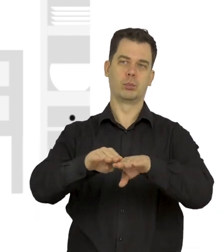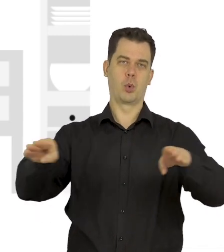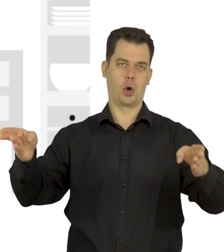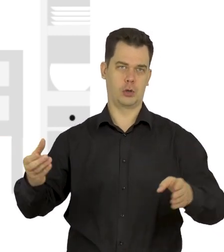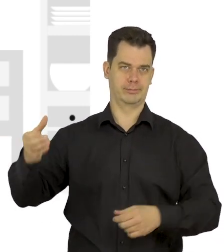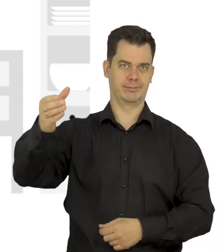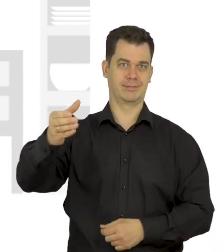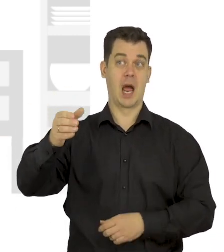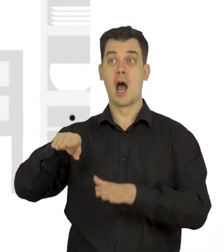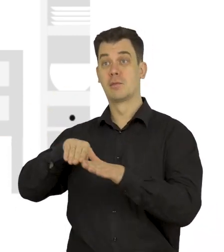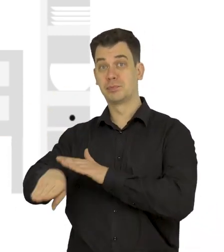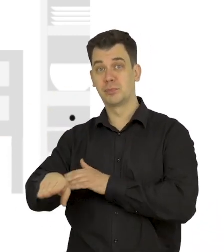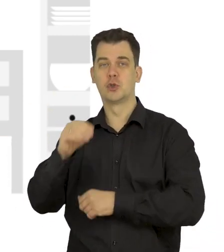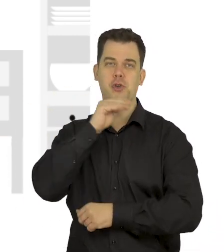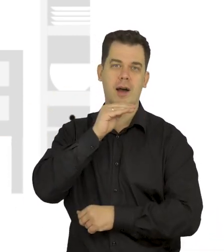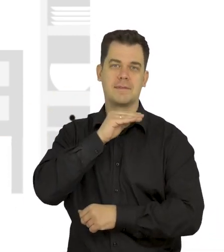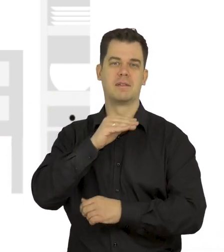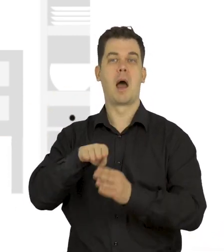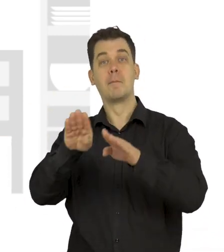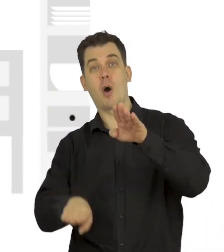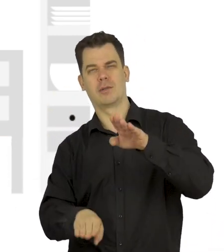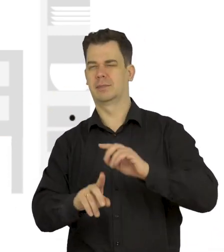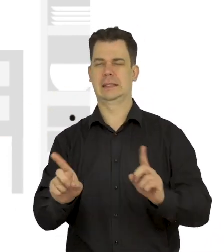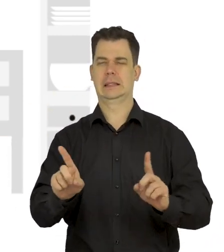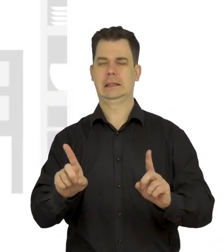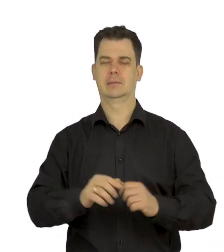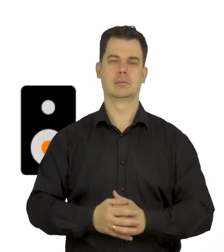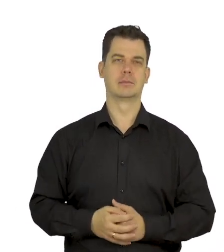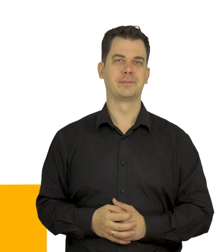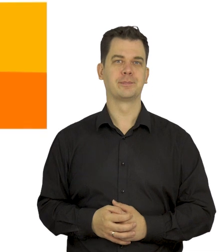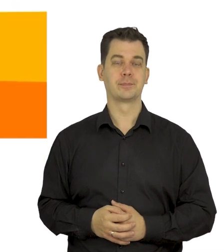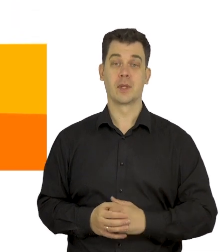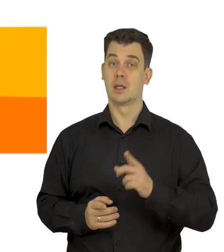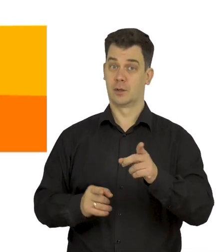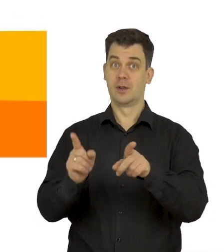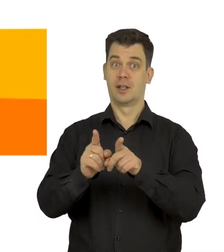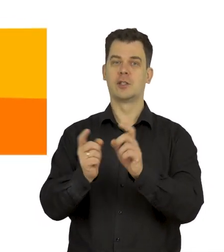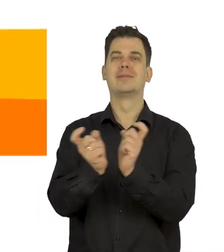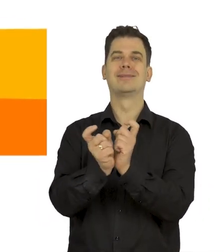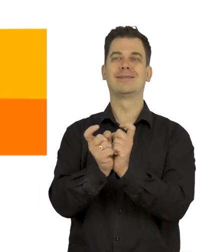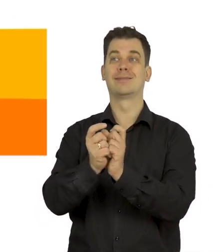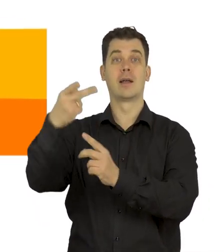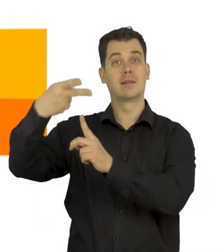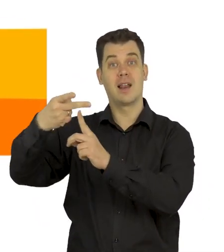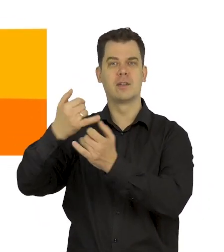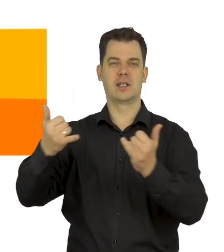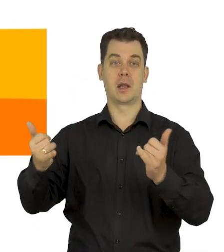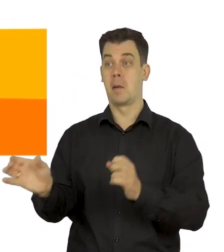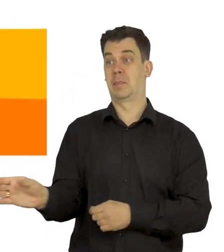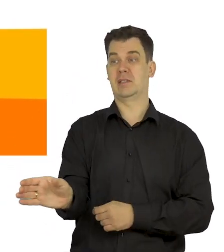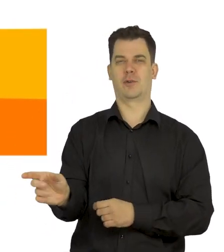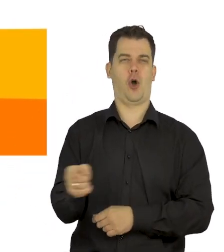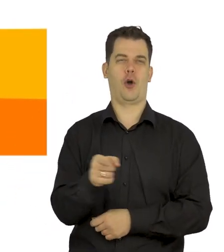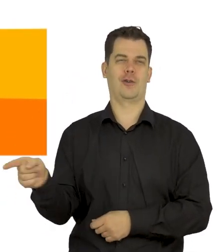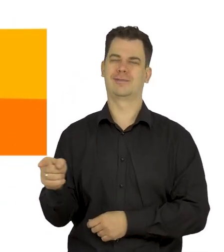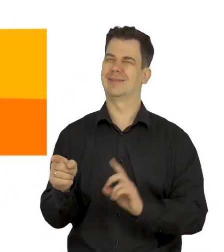Nie zamykaj go w szafce i nie stawiaj go na podłodze. Nie ustawiaj go w pobliżu telewizora lub innych urządzeń